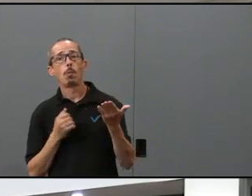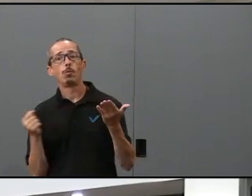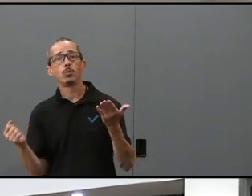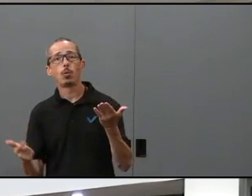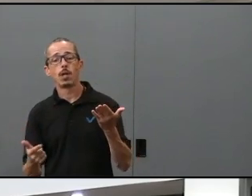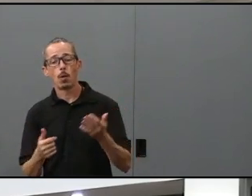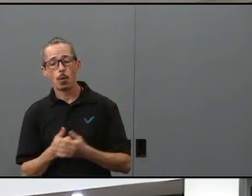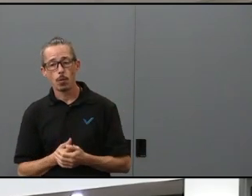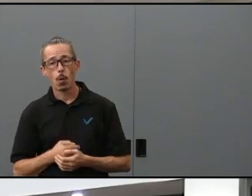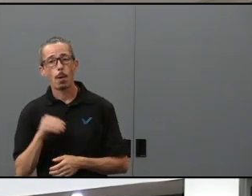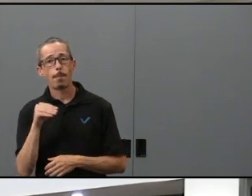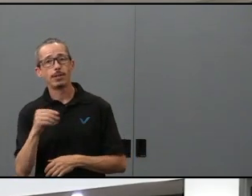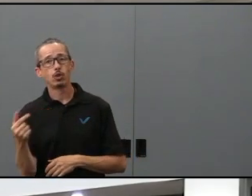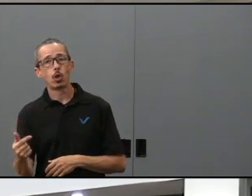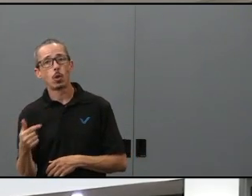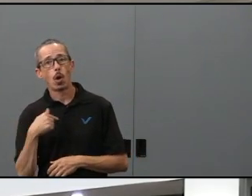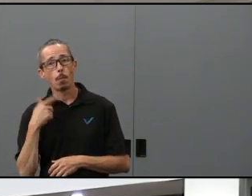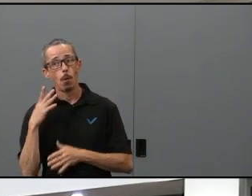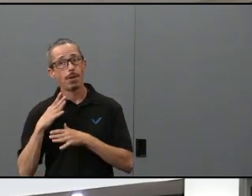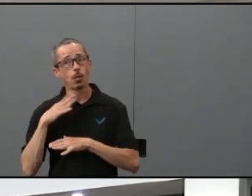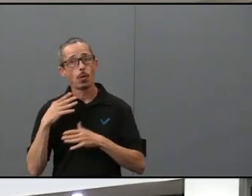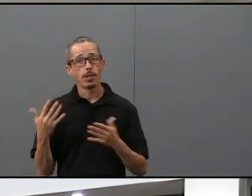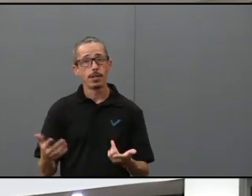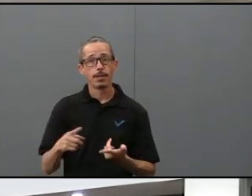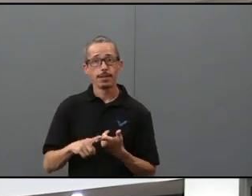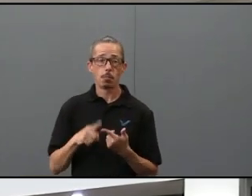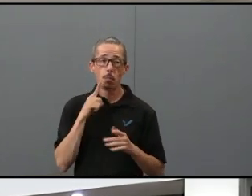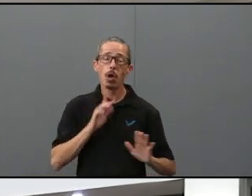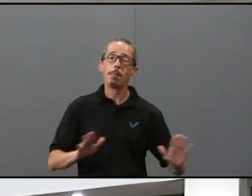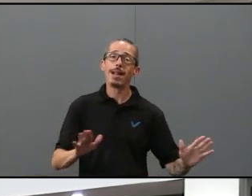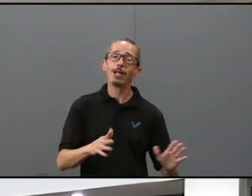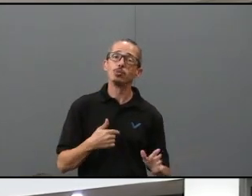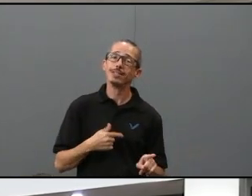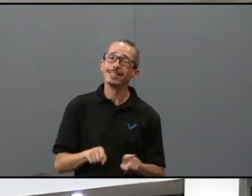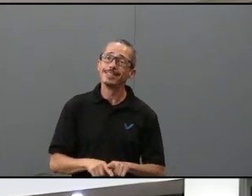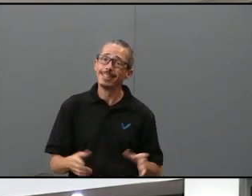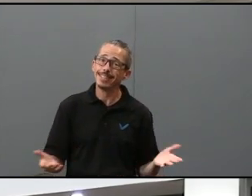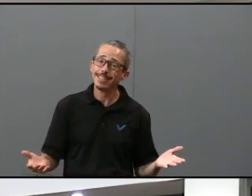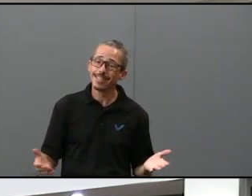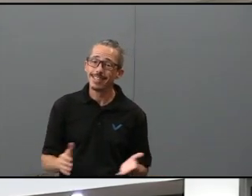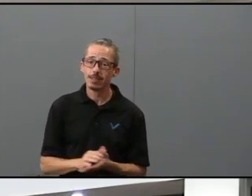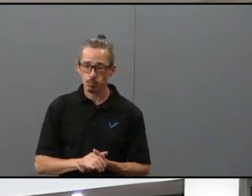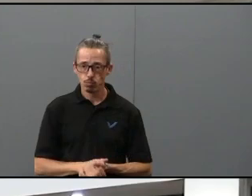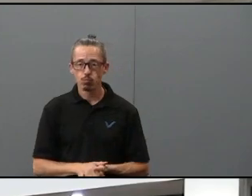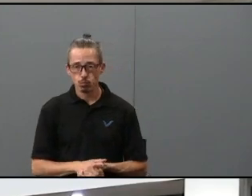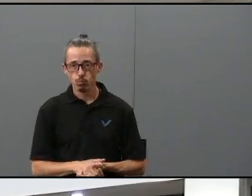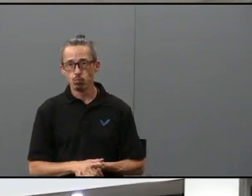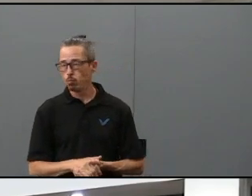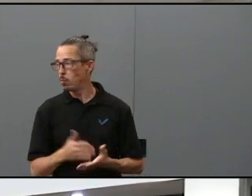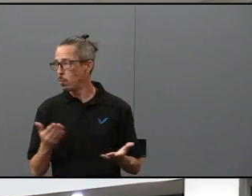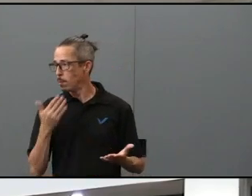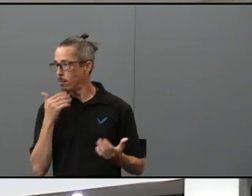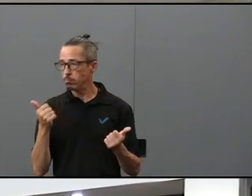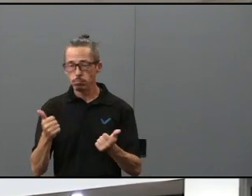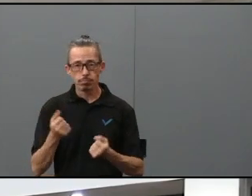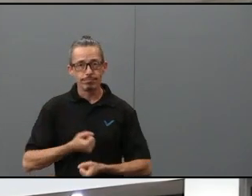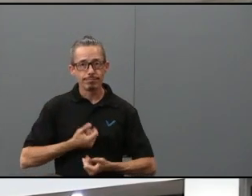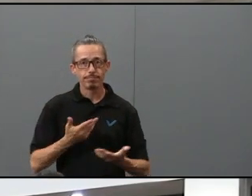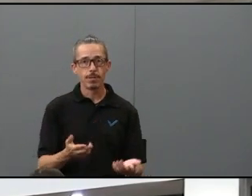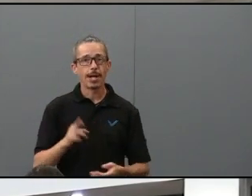appuyur Martine Gendron pour le patrimoine mais aussi pour le ménage très bien